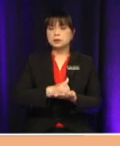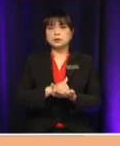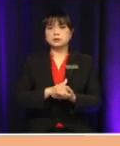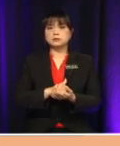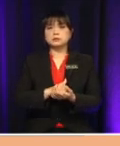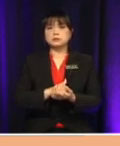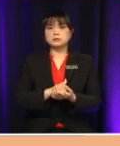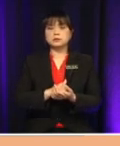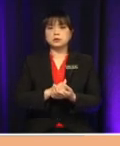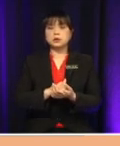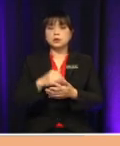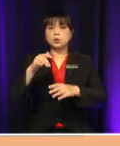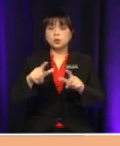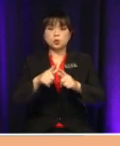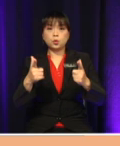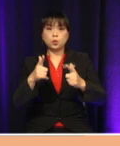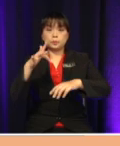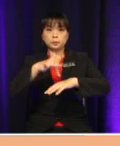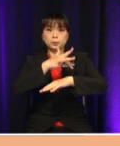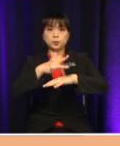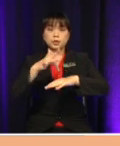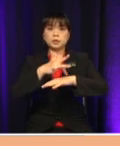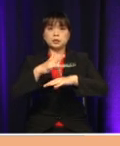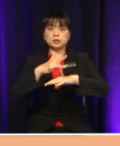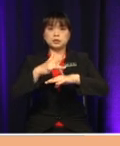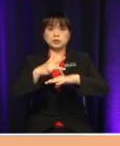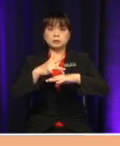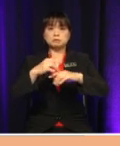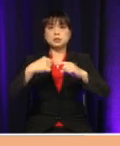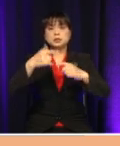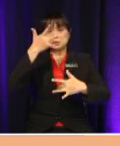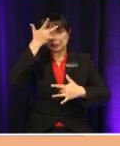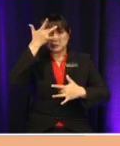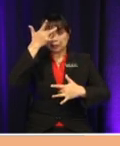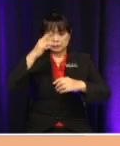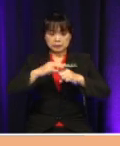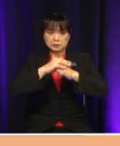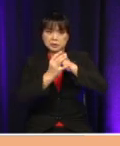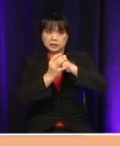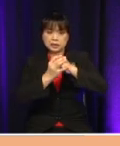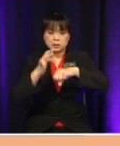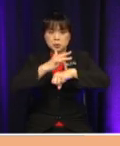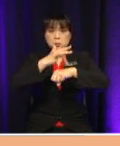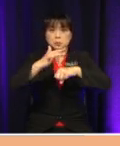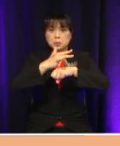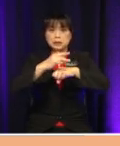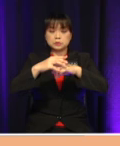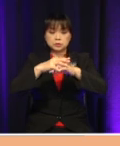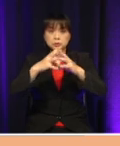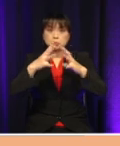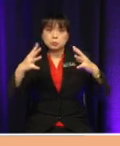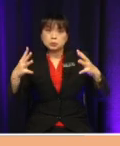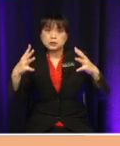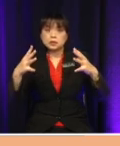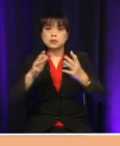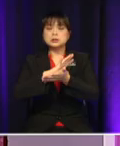bertambah Vika so ini menyebabkan tidak banyak gas boleh meresap-meres merentasi elvius ke dalam